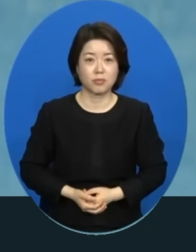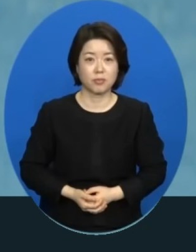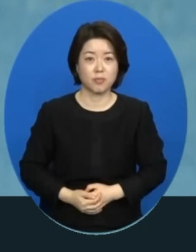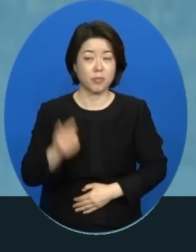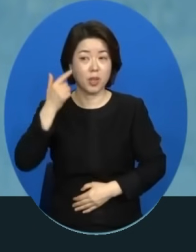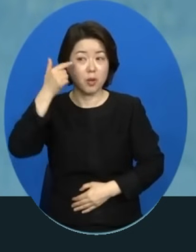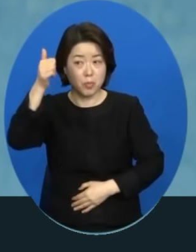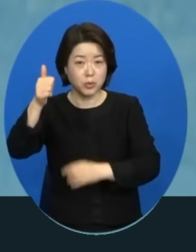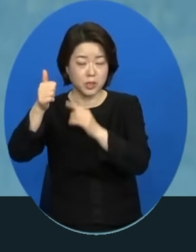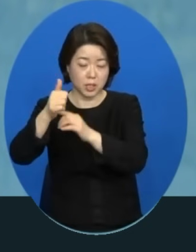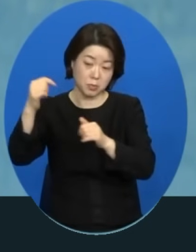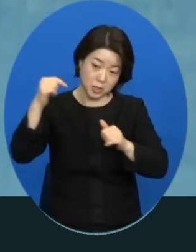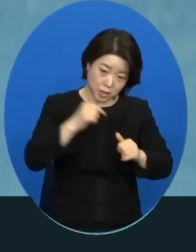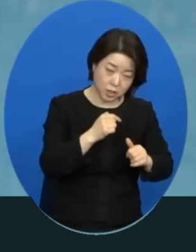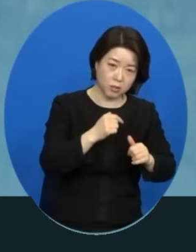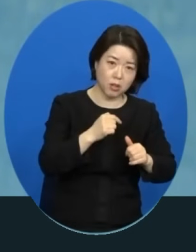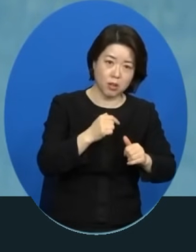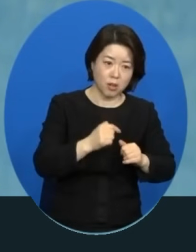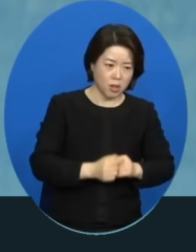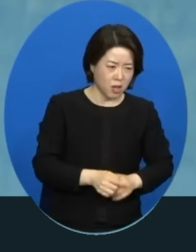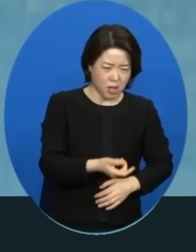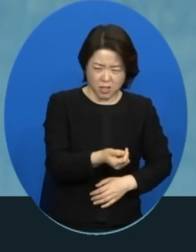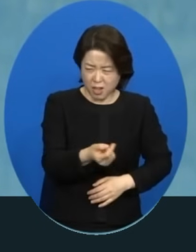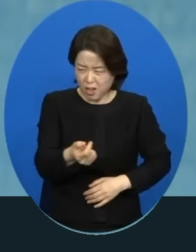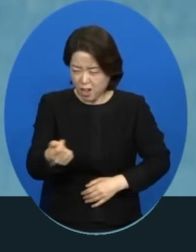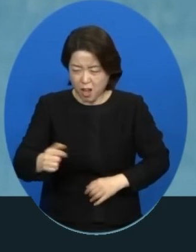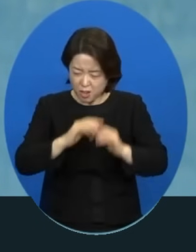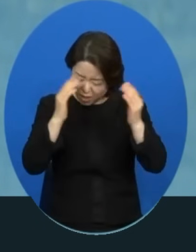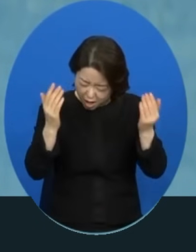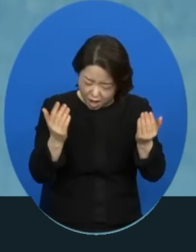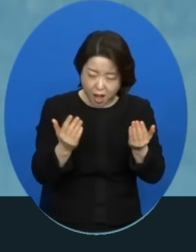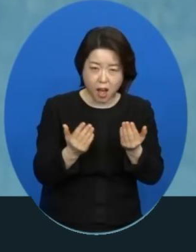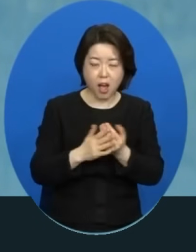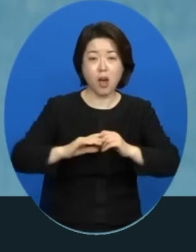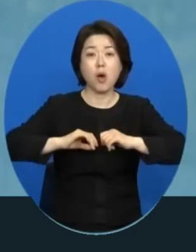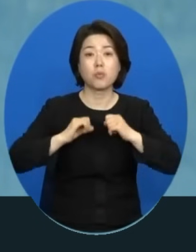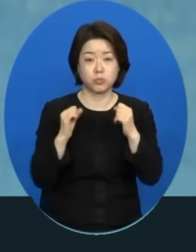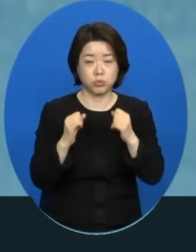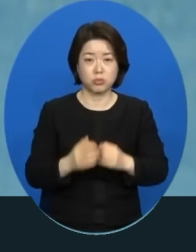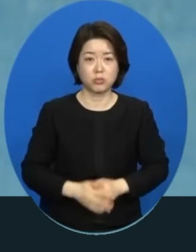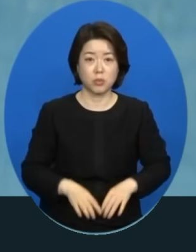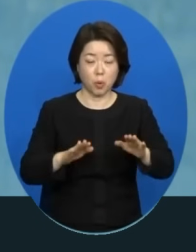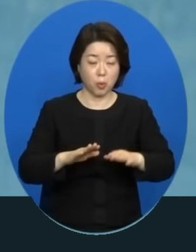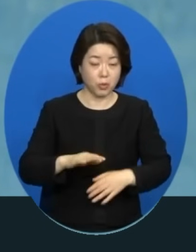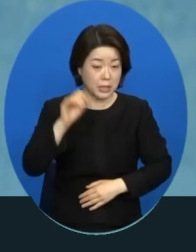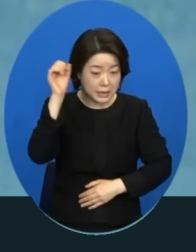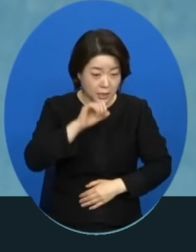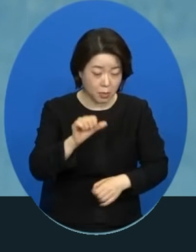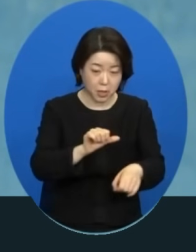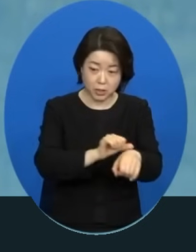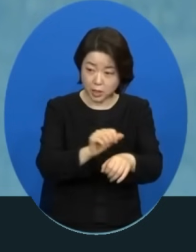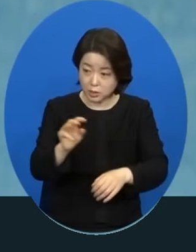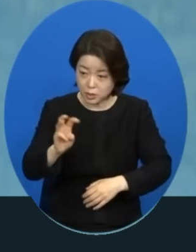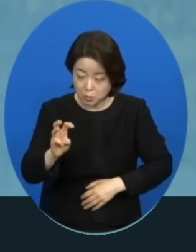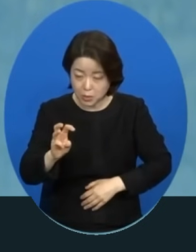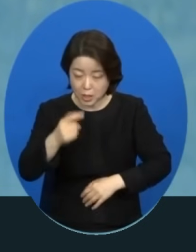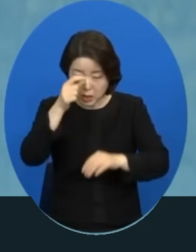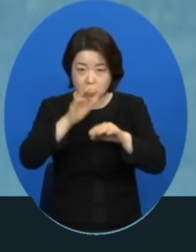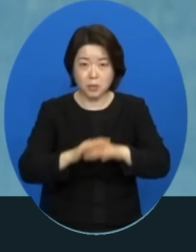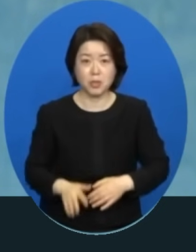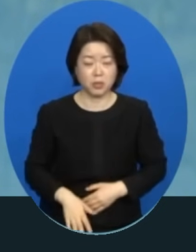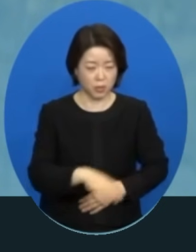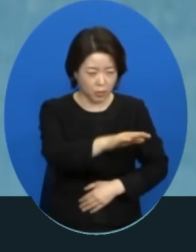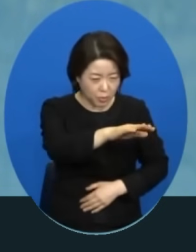목사님이 하신 거 시키는 거 정말 자질구레한 거 다 오늘 새벽에 5시 반 예배인데 5시에 전화 오늘 새벽 기도